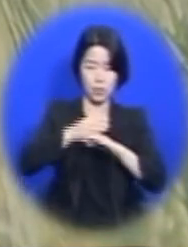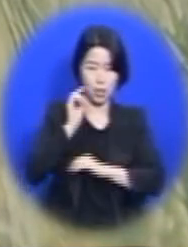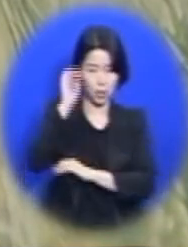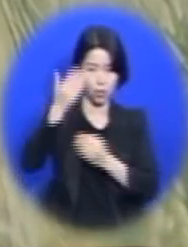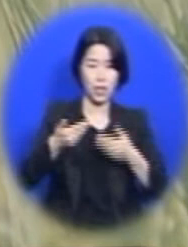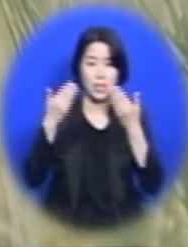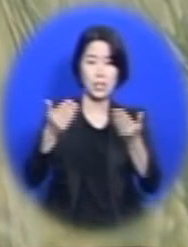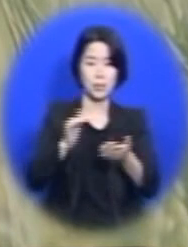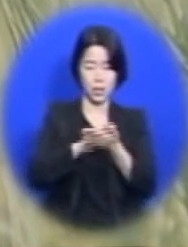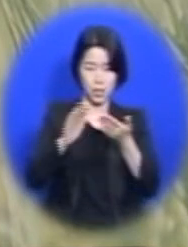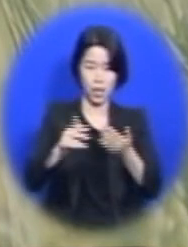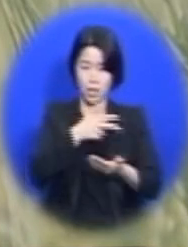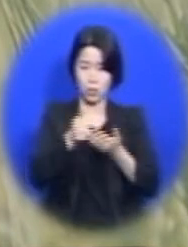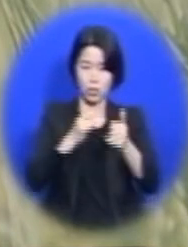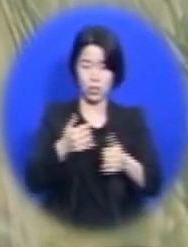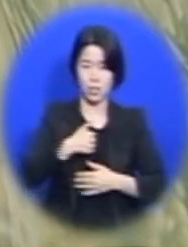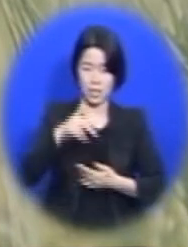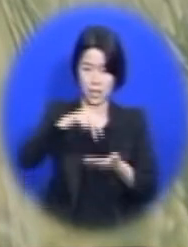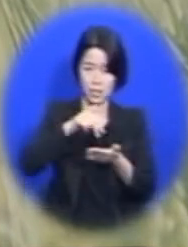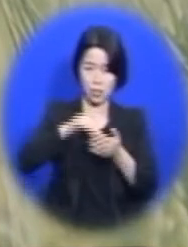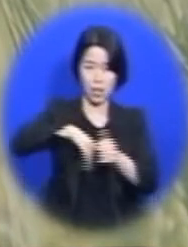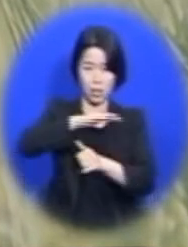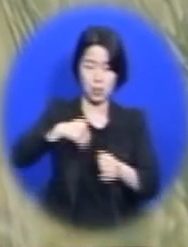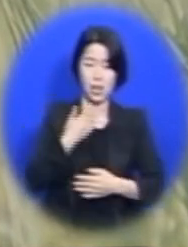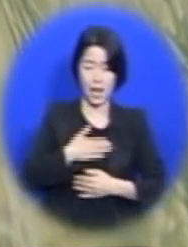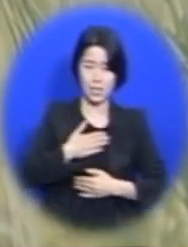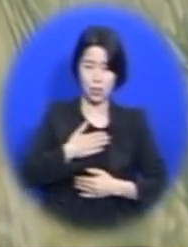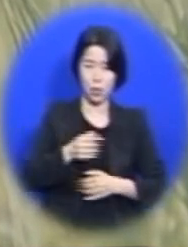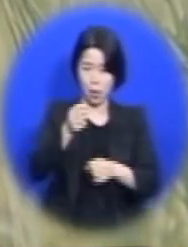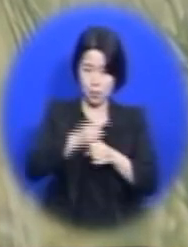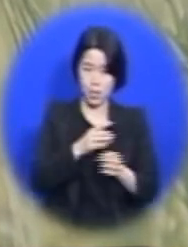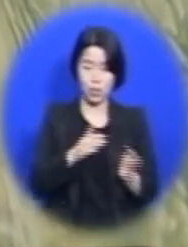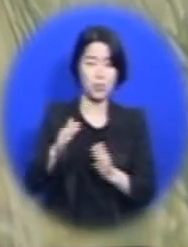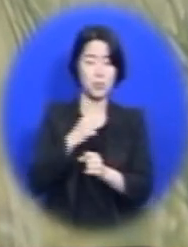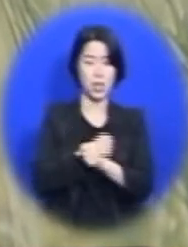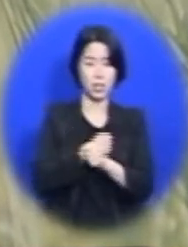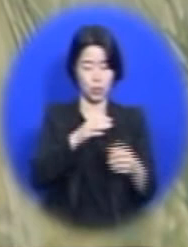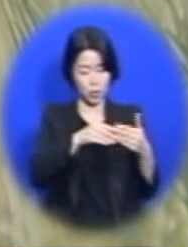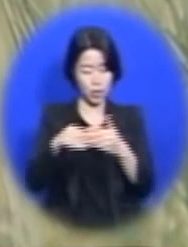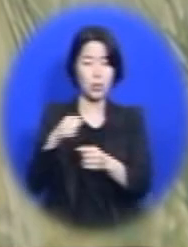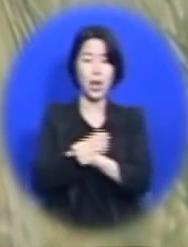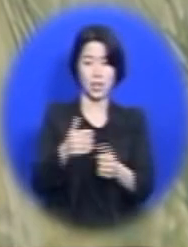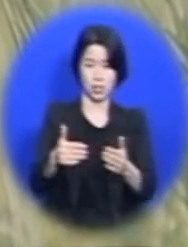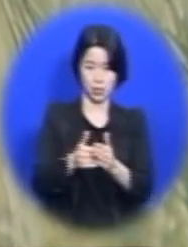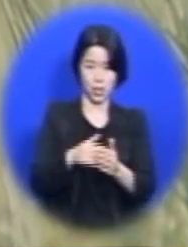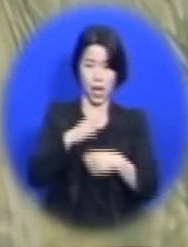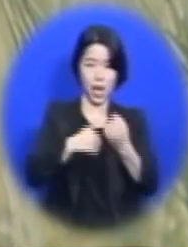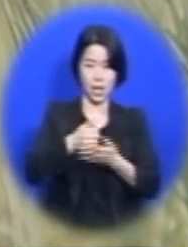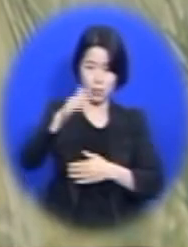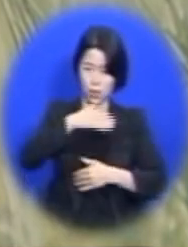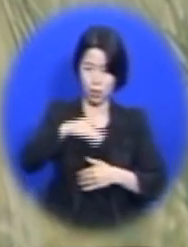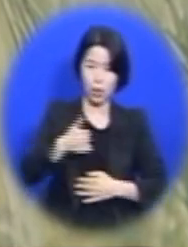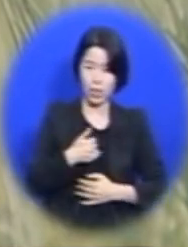돌립니다. 주님께서 제 처지와 형편을 아시고 미리 준비하시고 인도하셨습니다. 하나님은